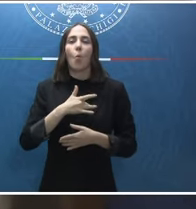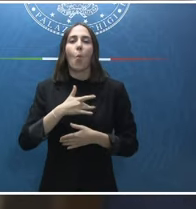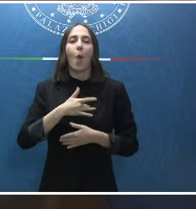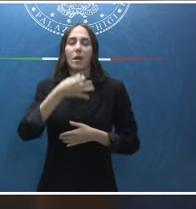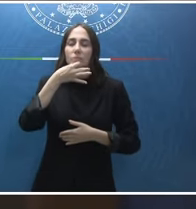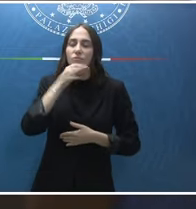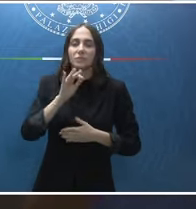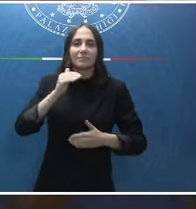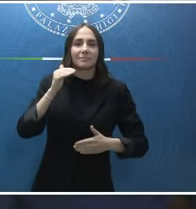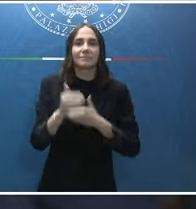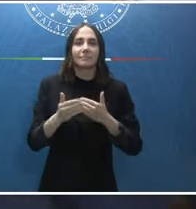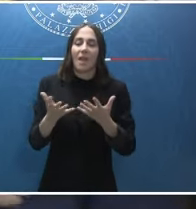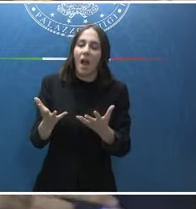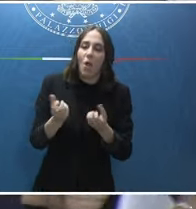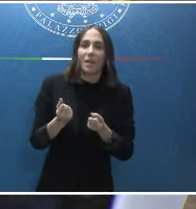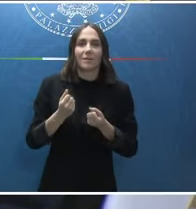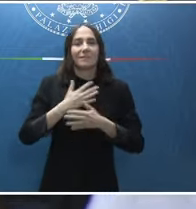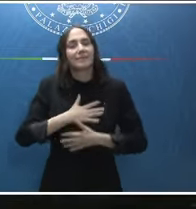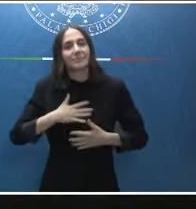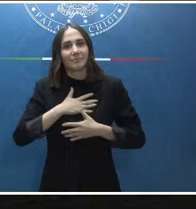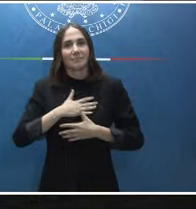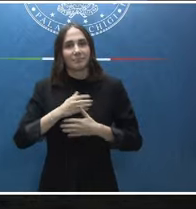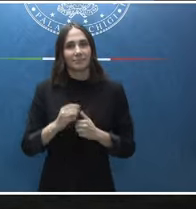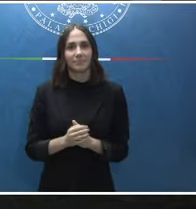di gratitudine. Prego, Antonella. Grazie.